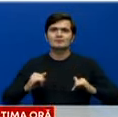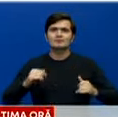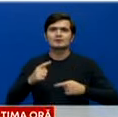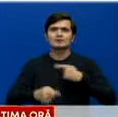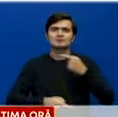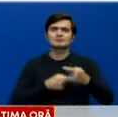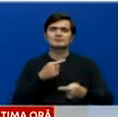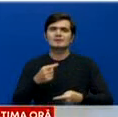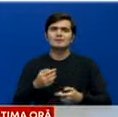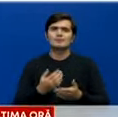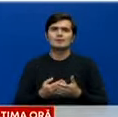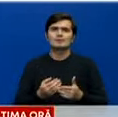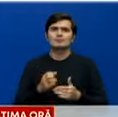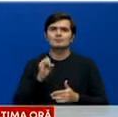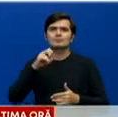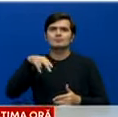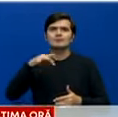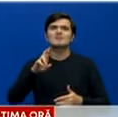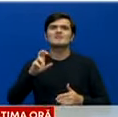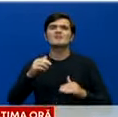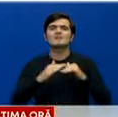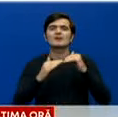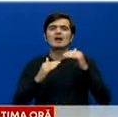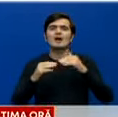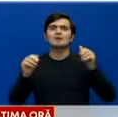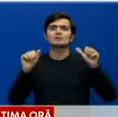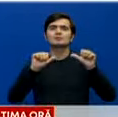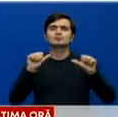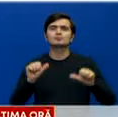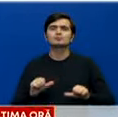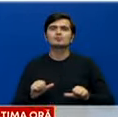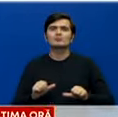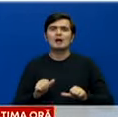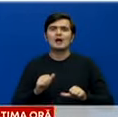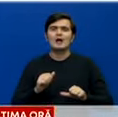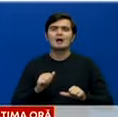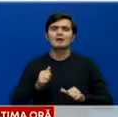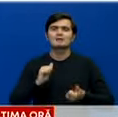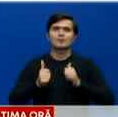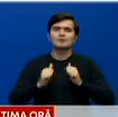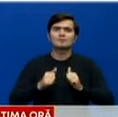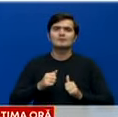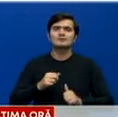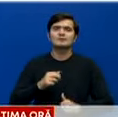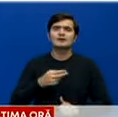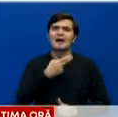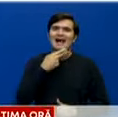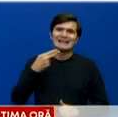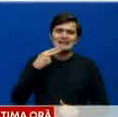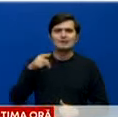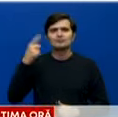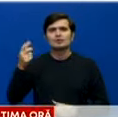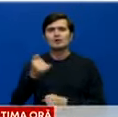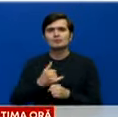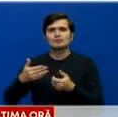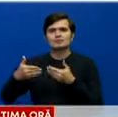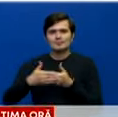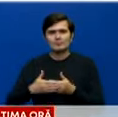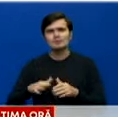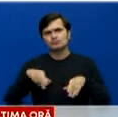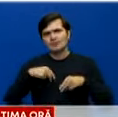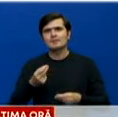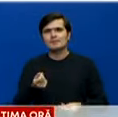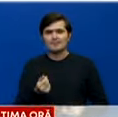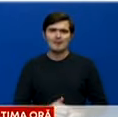dezvoltarea infrastructurii sportive din județul Harghita și din județele învecinate și am primit finanțare.